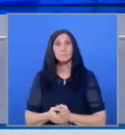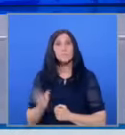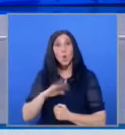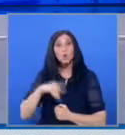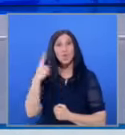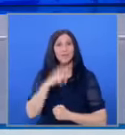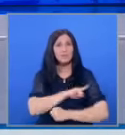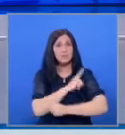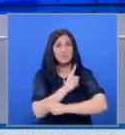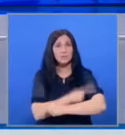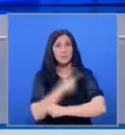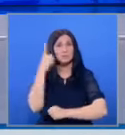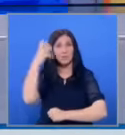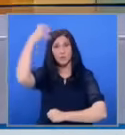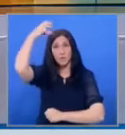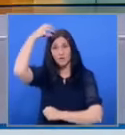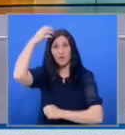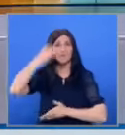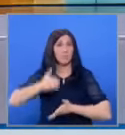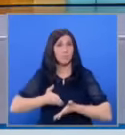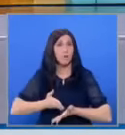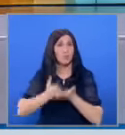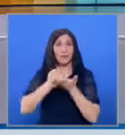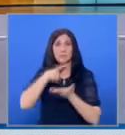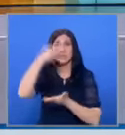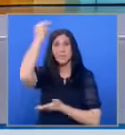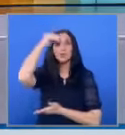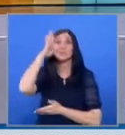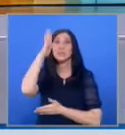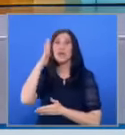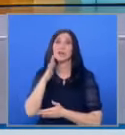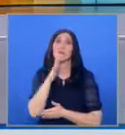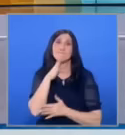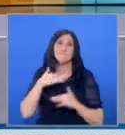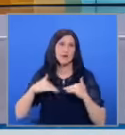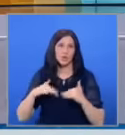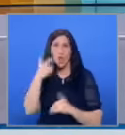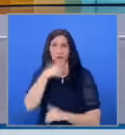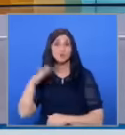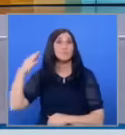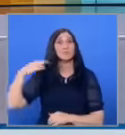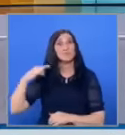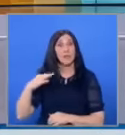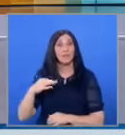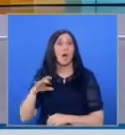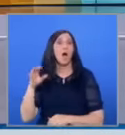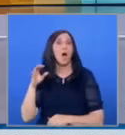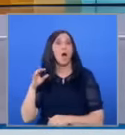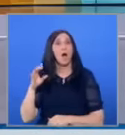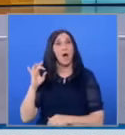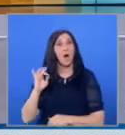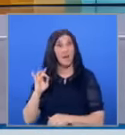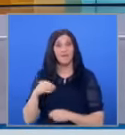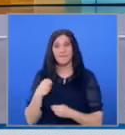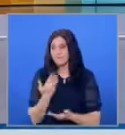Още един силен знак на държавната подкрепа за българите в Северна Македония. Лично президентът Румен Радев връчи